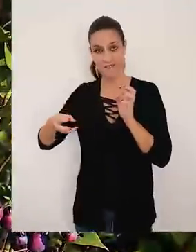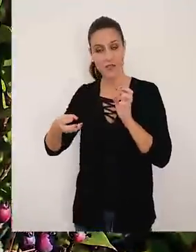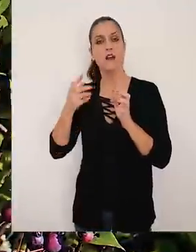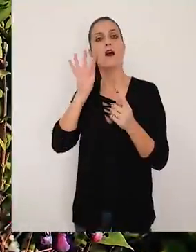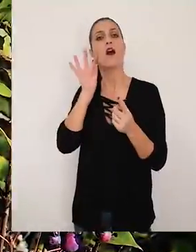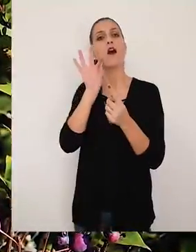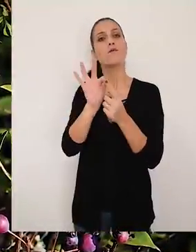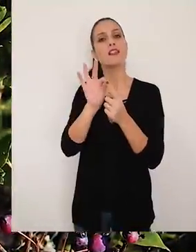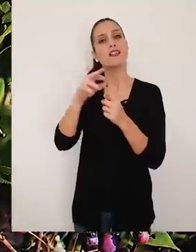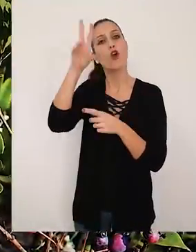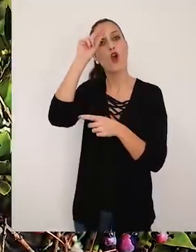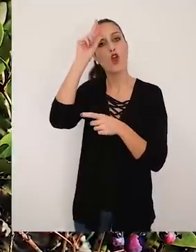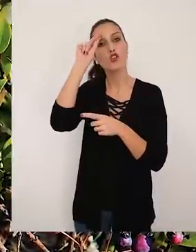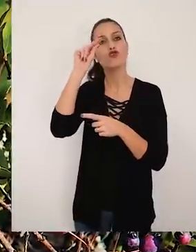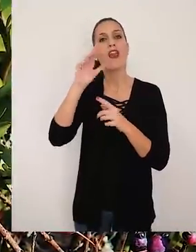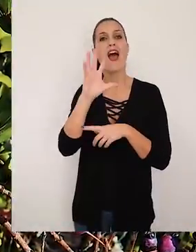specie arboree salentine.